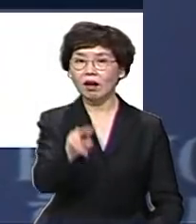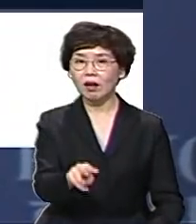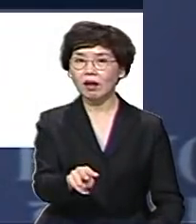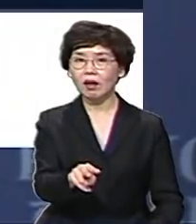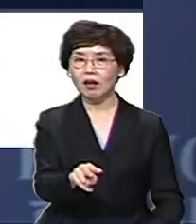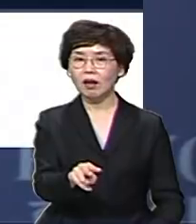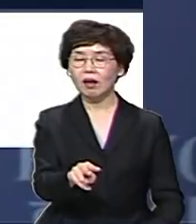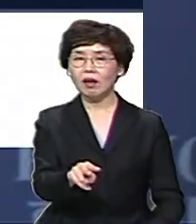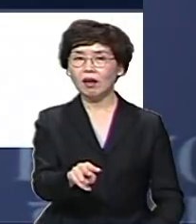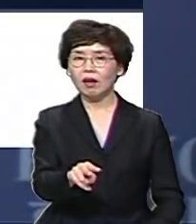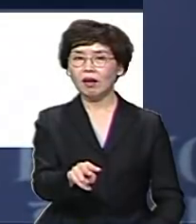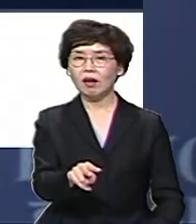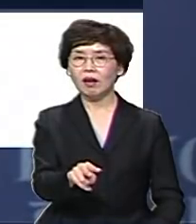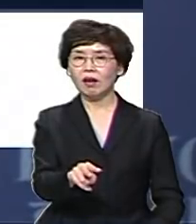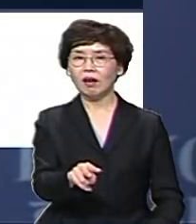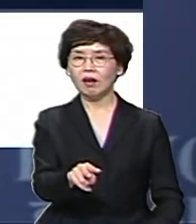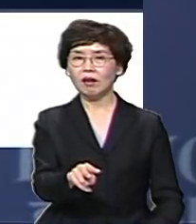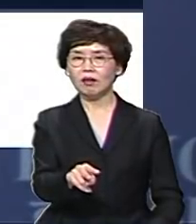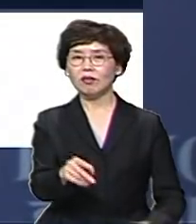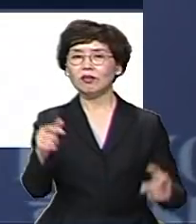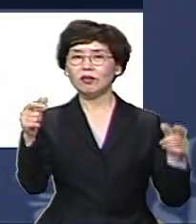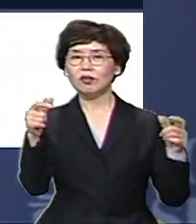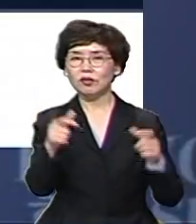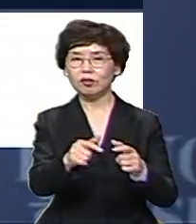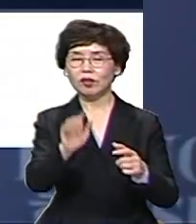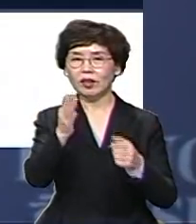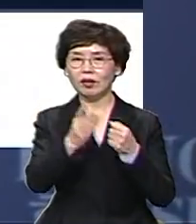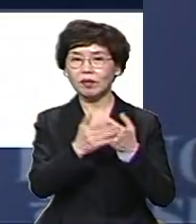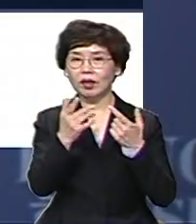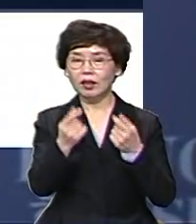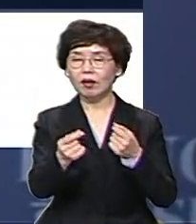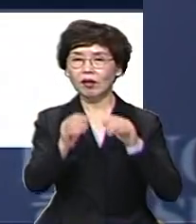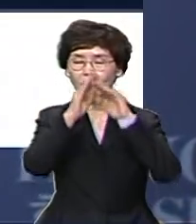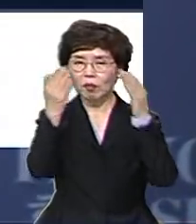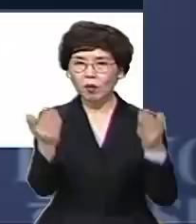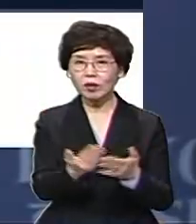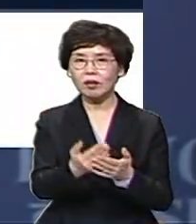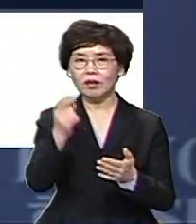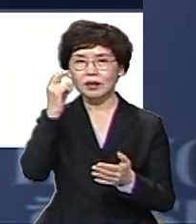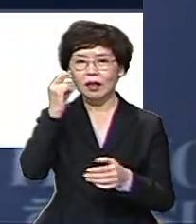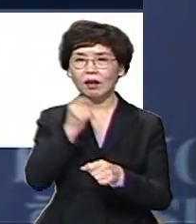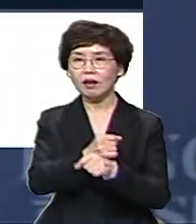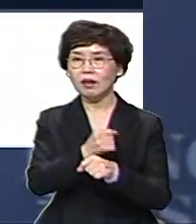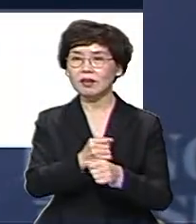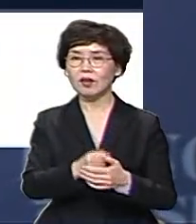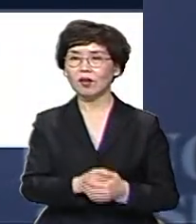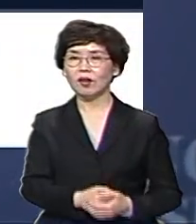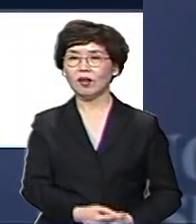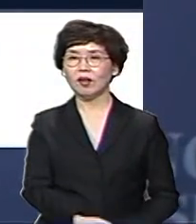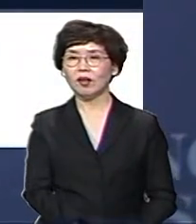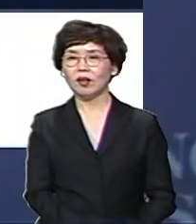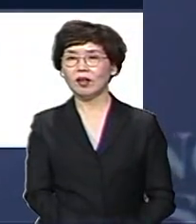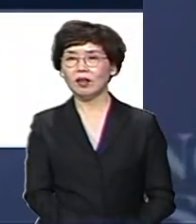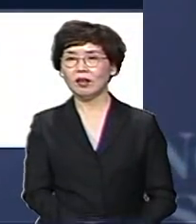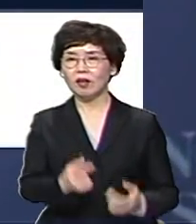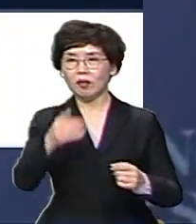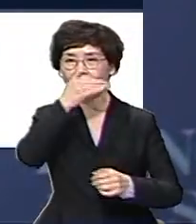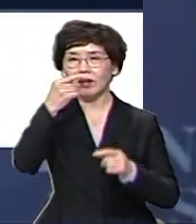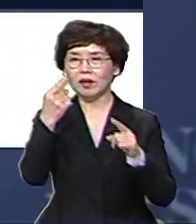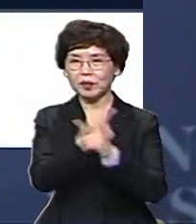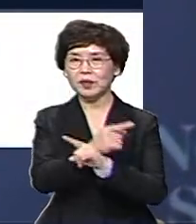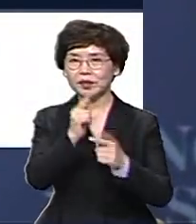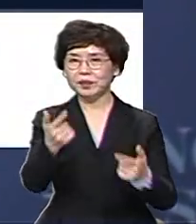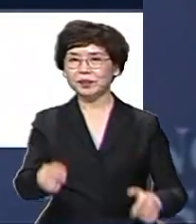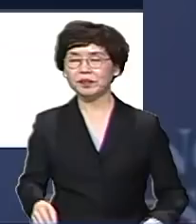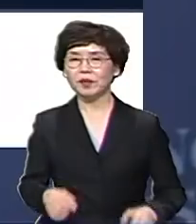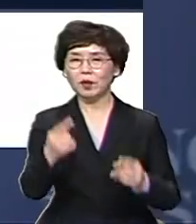그것이 우리의 옳지 않은 일이다. 그래서 저는 그것을 옳지 않다고 생각하기 때문에 돈을 절약하기 위해 또